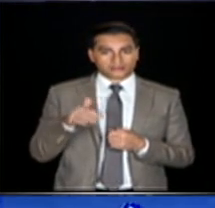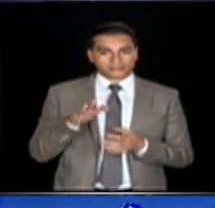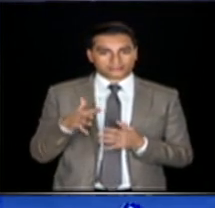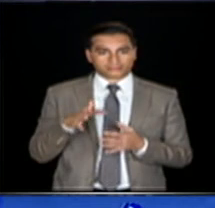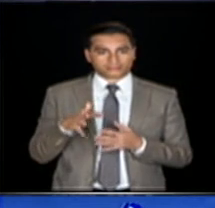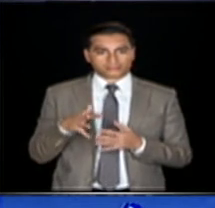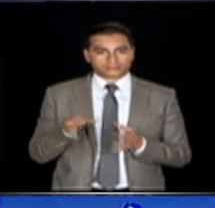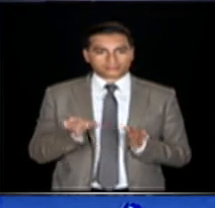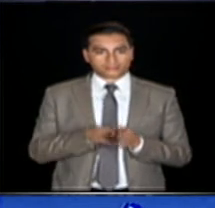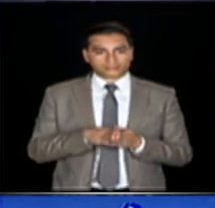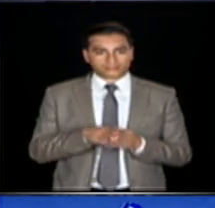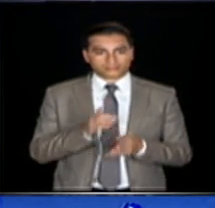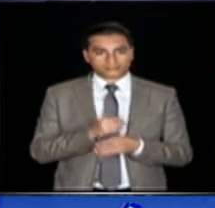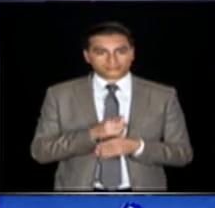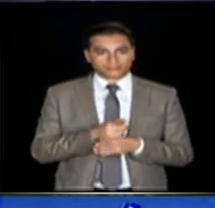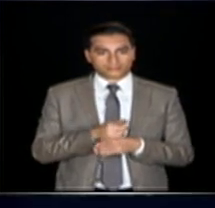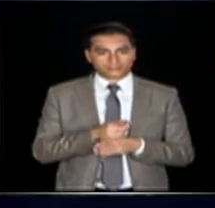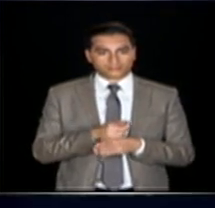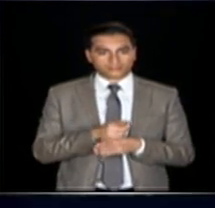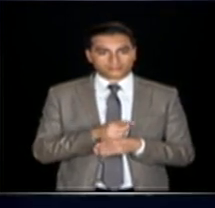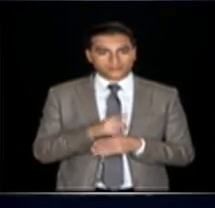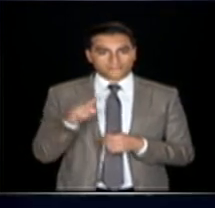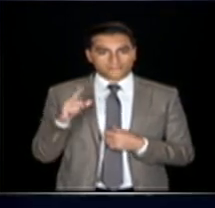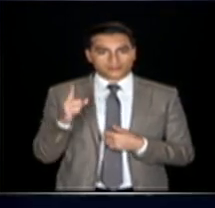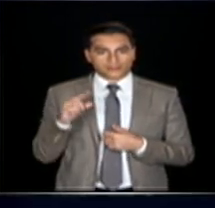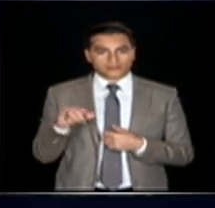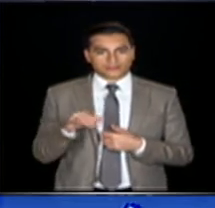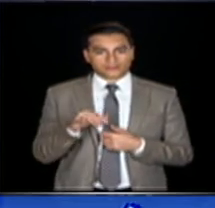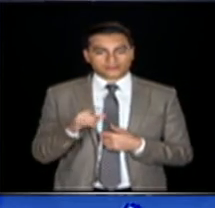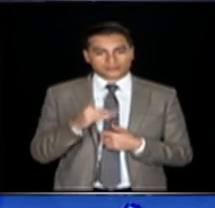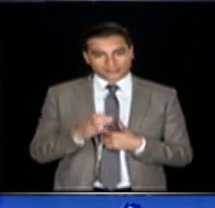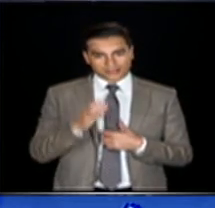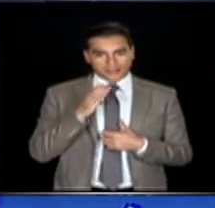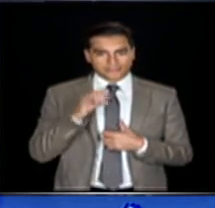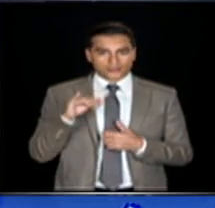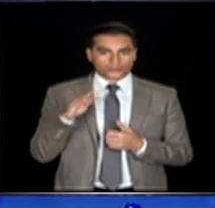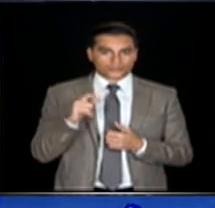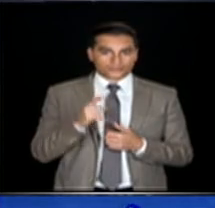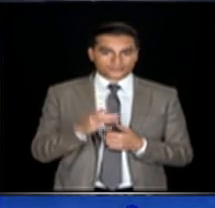كمان المدرب باتريس كارتلون. يوسف محسن إجابة صحيحة.